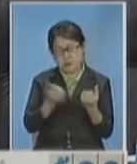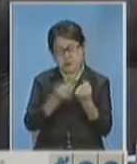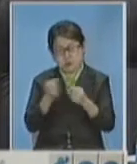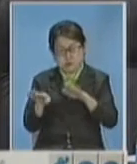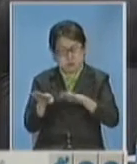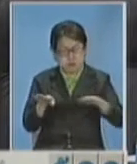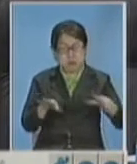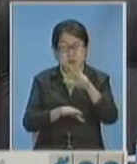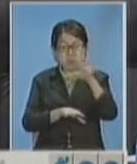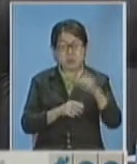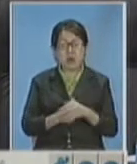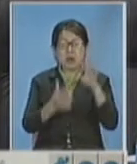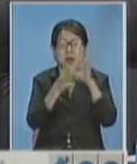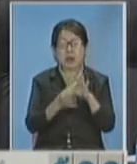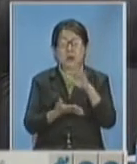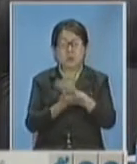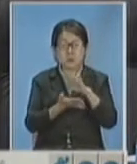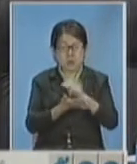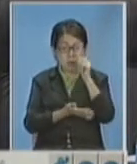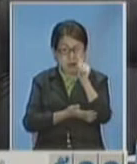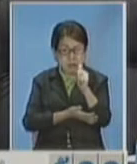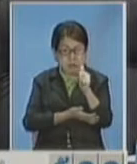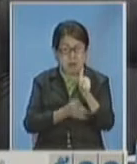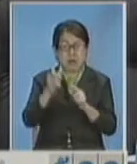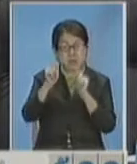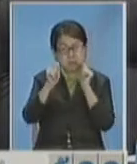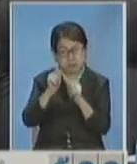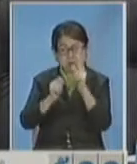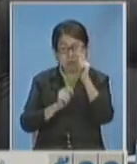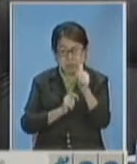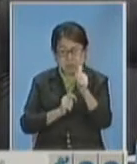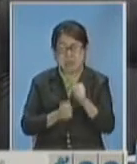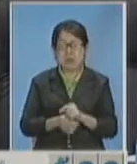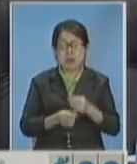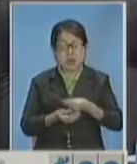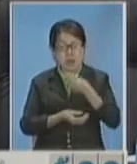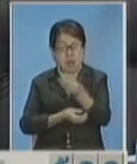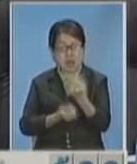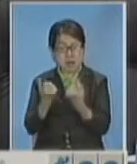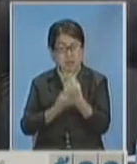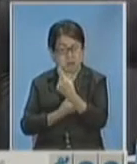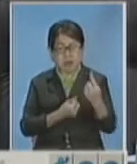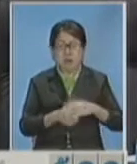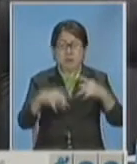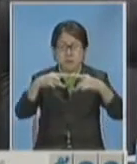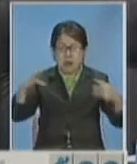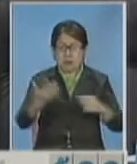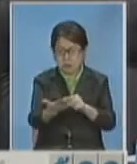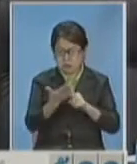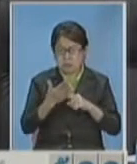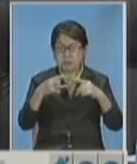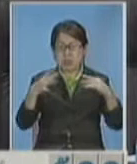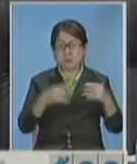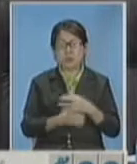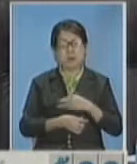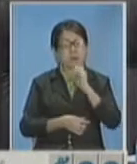ใช้ในโครงการโรงเรียนดีสีตำบลซึ่งเป็นคนละเรื่องกับวัตถุประสงค์ที่ขอมาตอนแรกดิฉันได้กราบเ